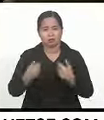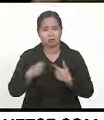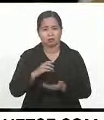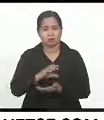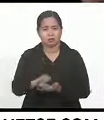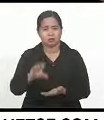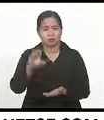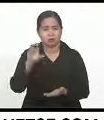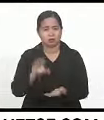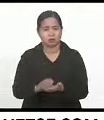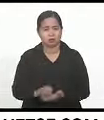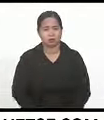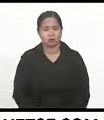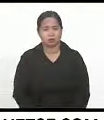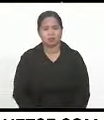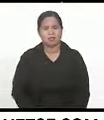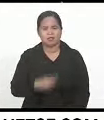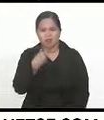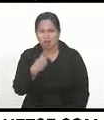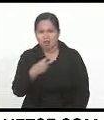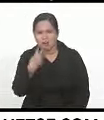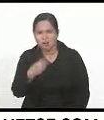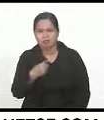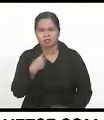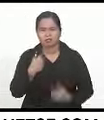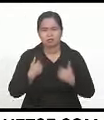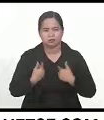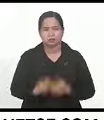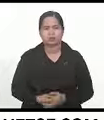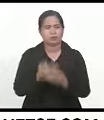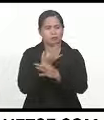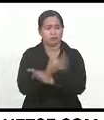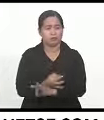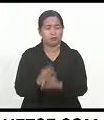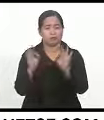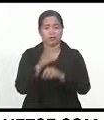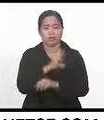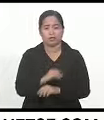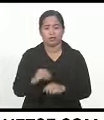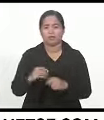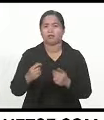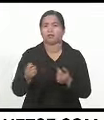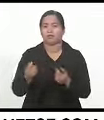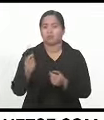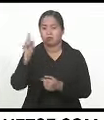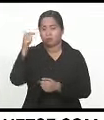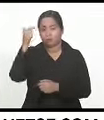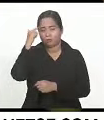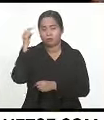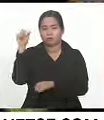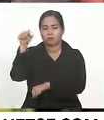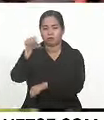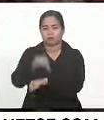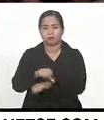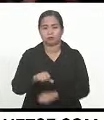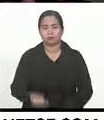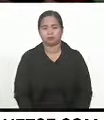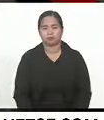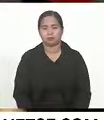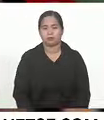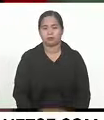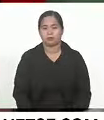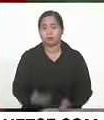bansa at bumibigkas ng mga katagang, kalayaan at babagsak ang gobyernong ito. Ang ilang